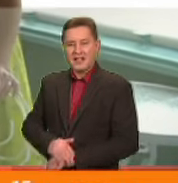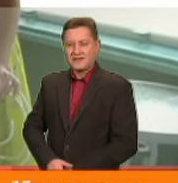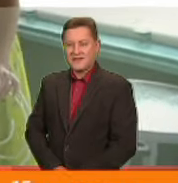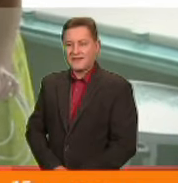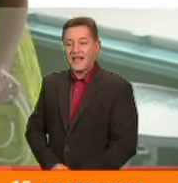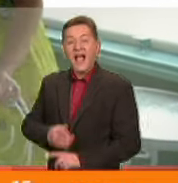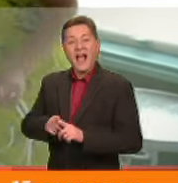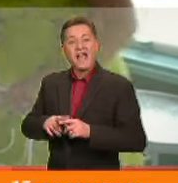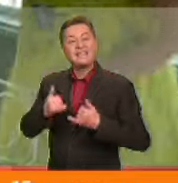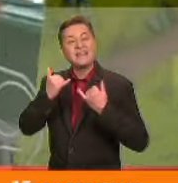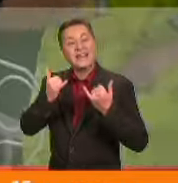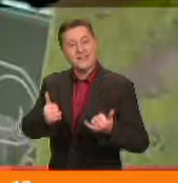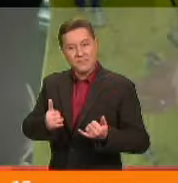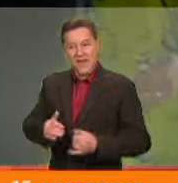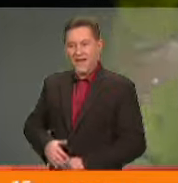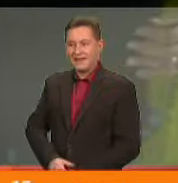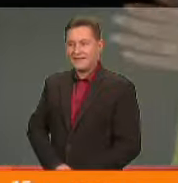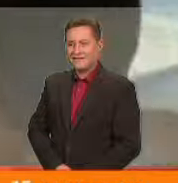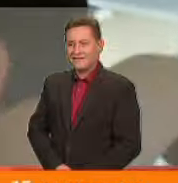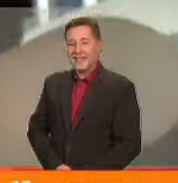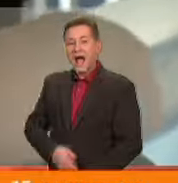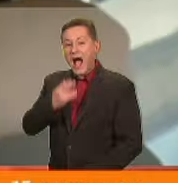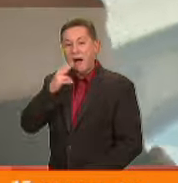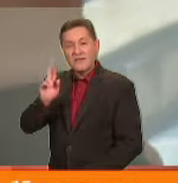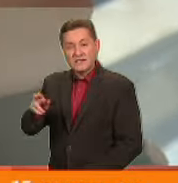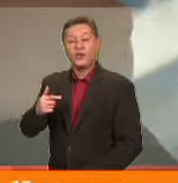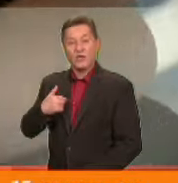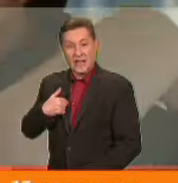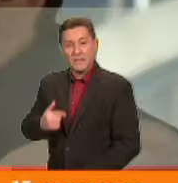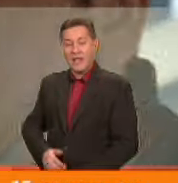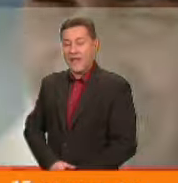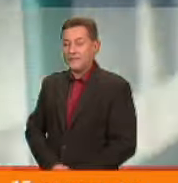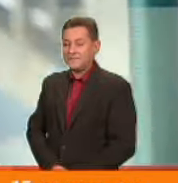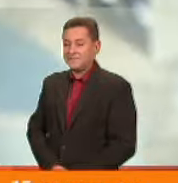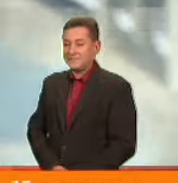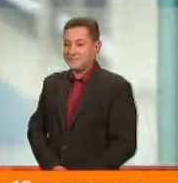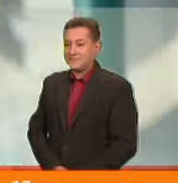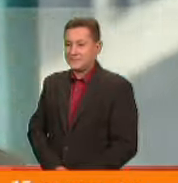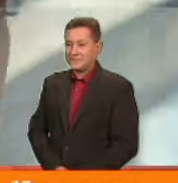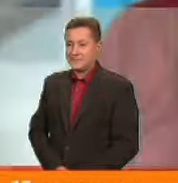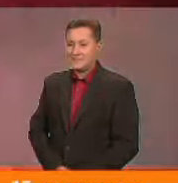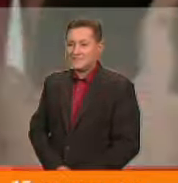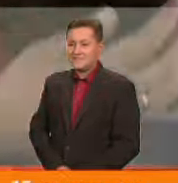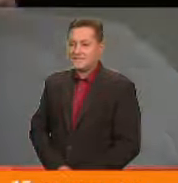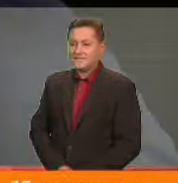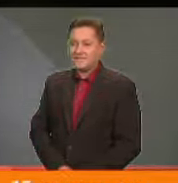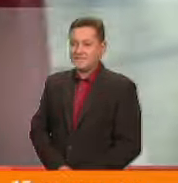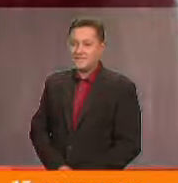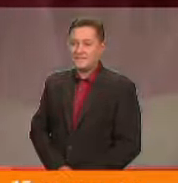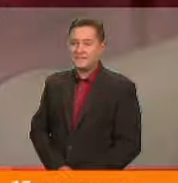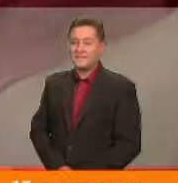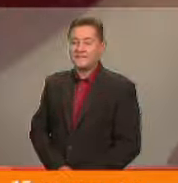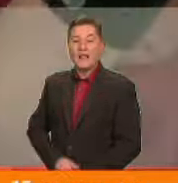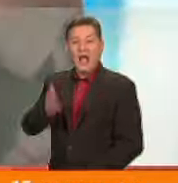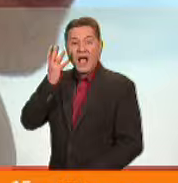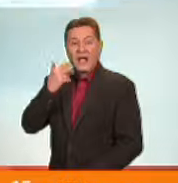для тебя, Володечка. А поцелуй я. А поцелуй Леня. Не-не, молодец. Ну. Да, я тебя поцелую.